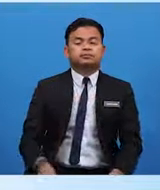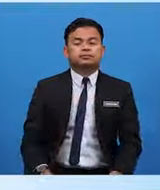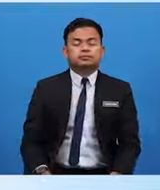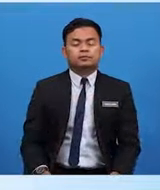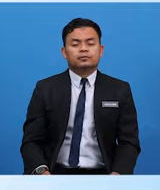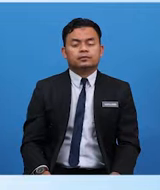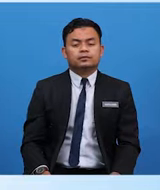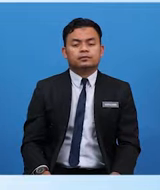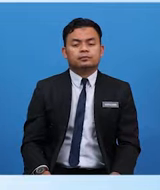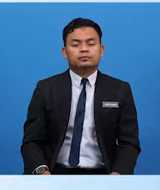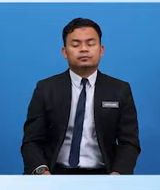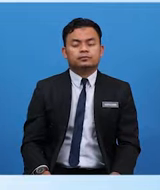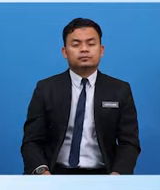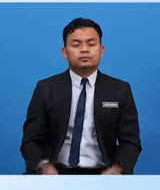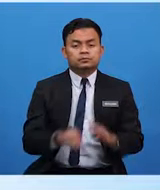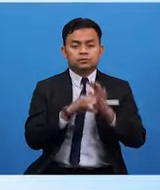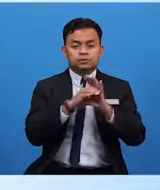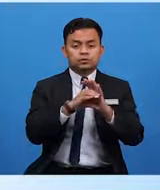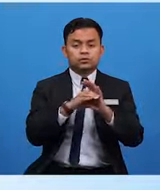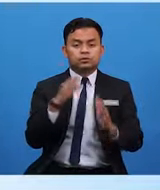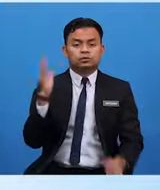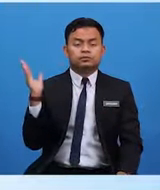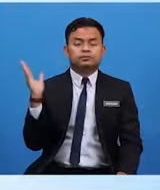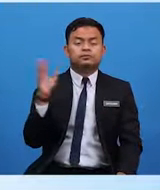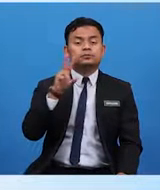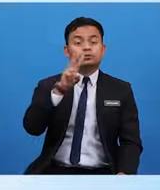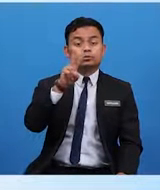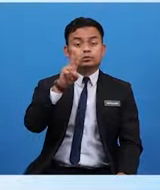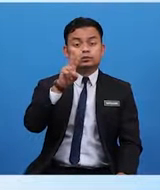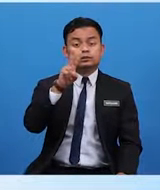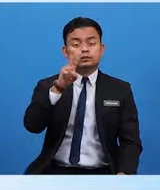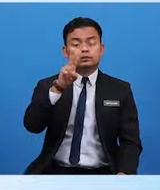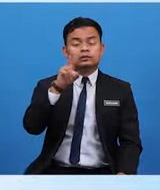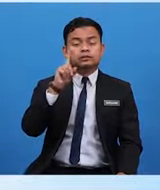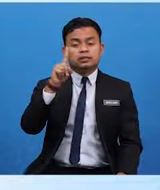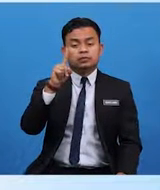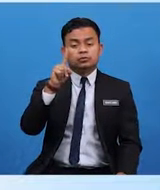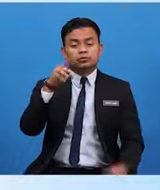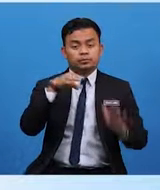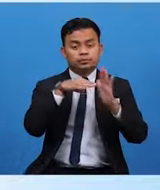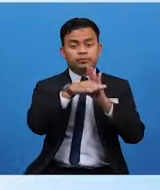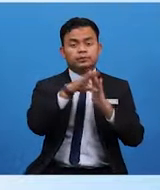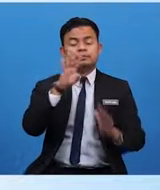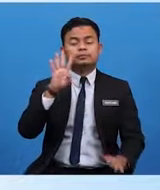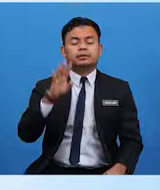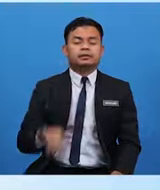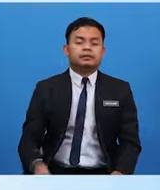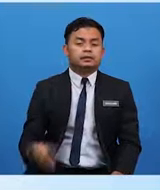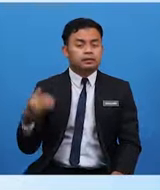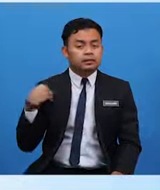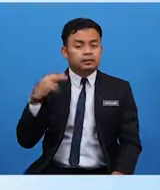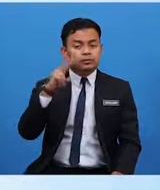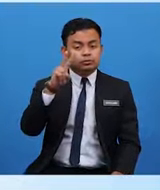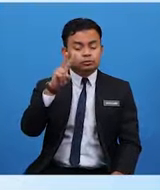contoh berikutnya 2 1/4 yaitu terdapat dua bahagian